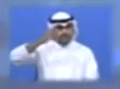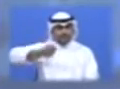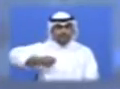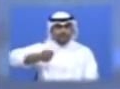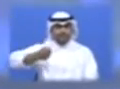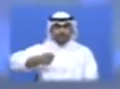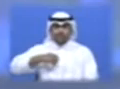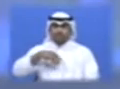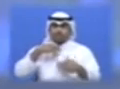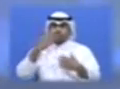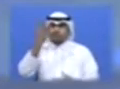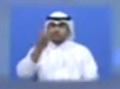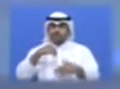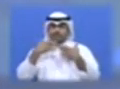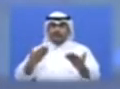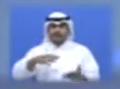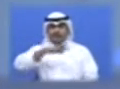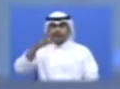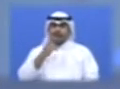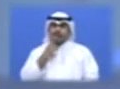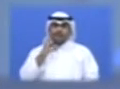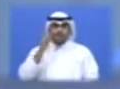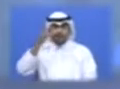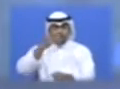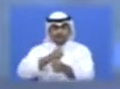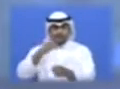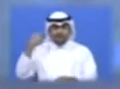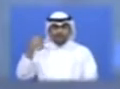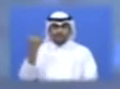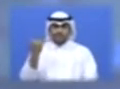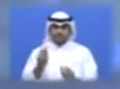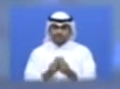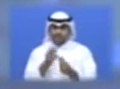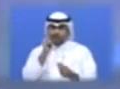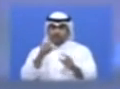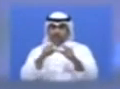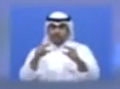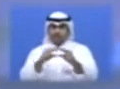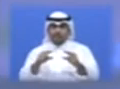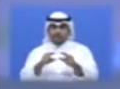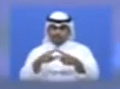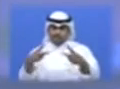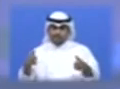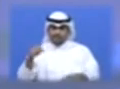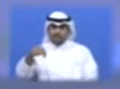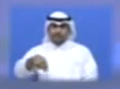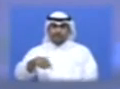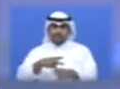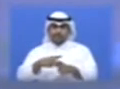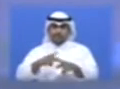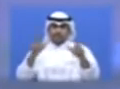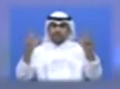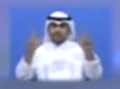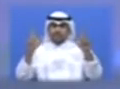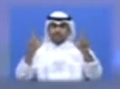والأخوة والأخوات، السلام عليكم ورحمة الله وبركاته. نحييكم من الكويت وإلى حضراتكم نشرة أخبارنا المحلية لهذه